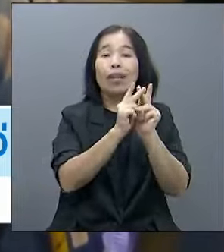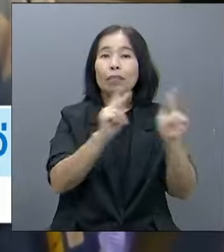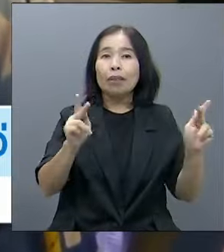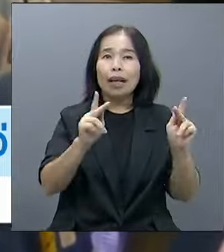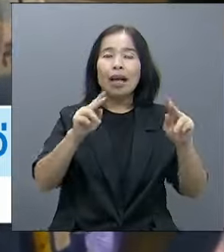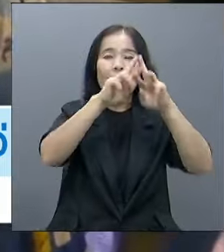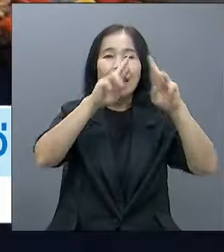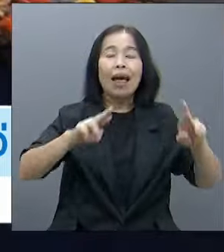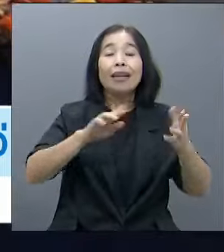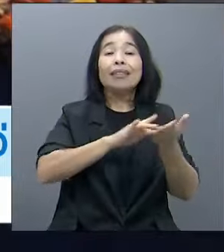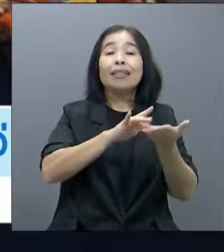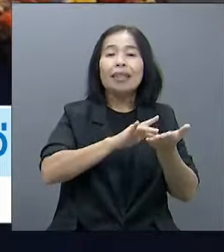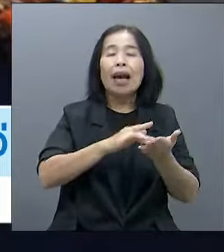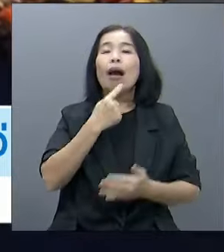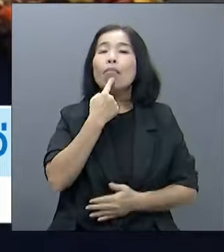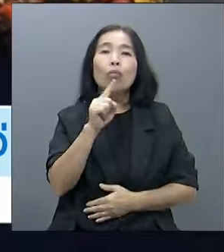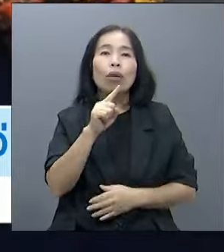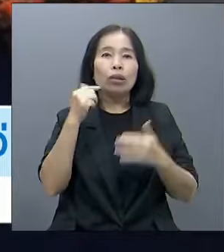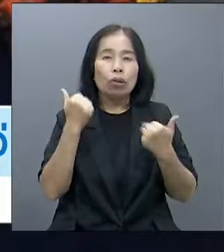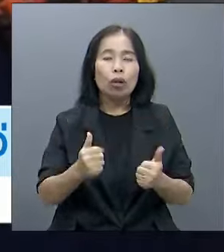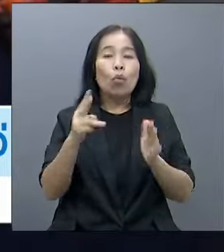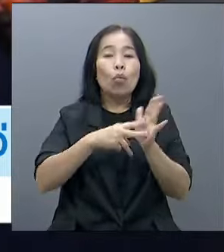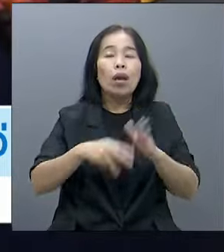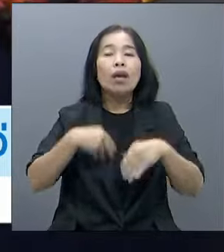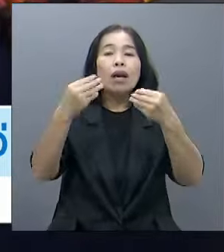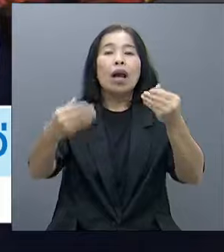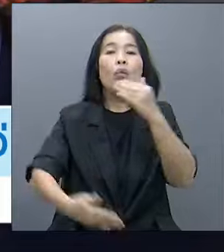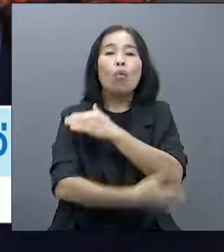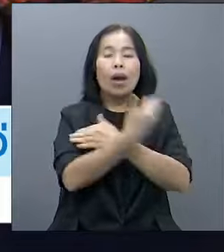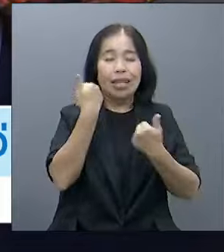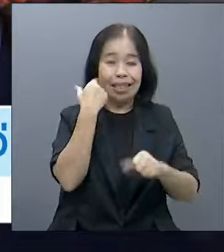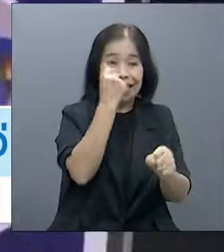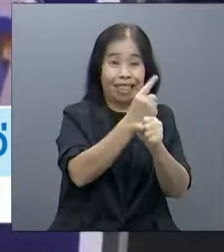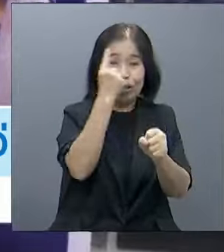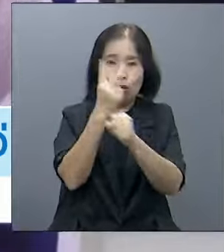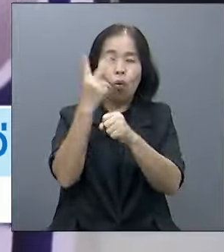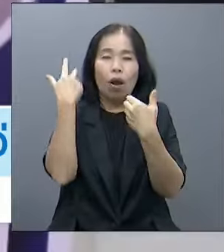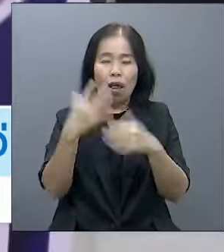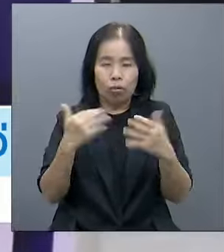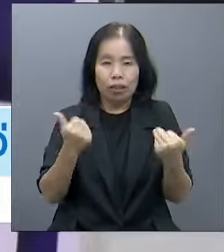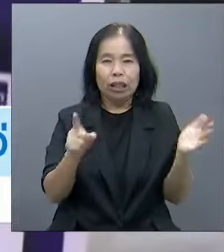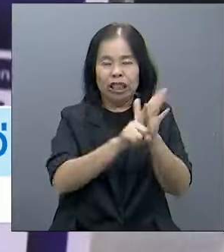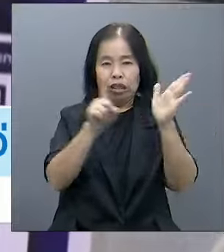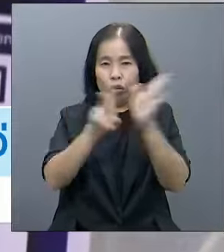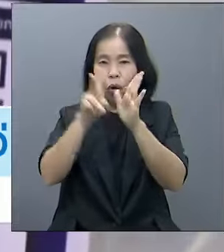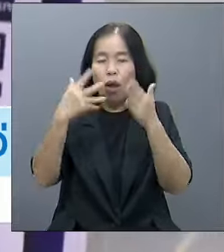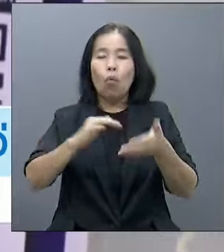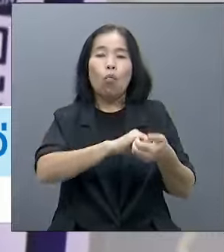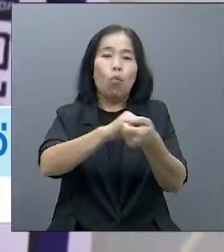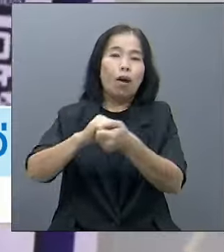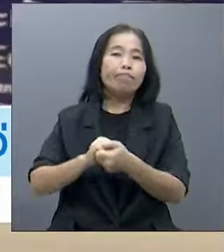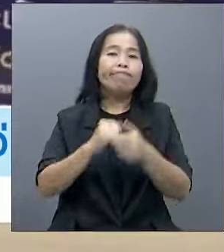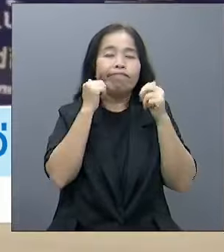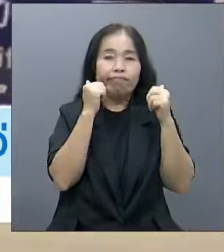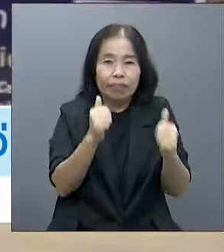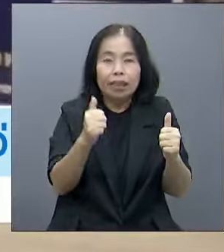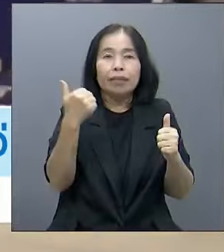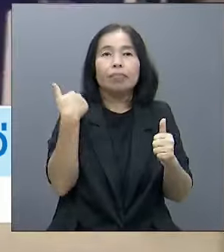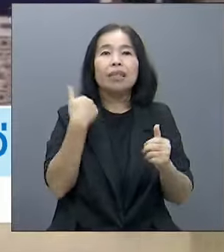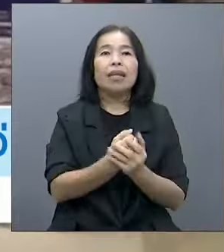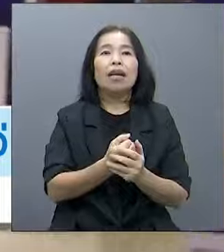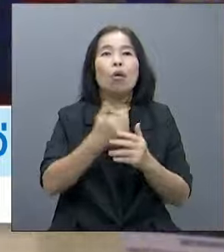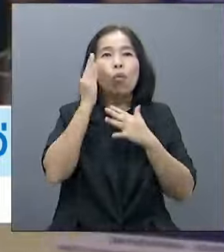งเทพก็กล่าวครับว่างานวิ่งให้โอกาสปีนี้เป็นปีที่2แล้วครับแล้วก็ได้รับความร่วมมือเป็นอย่างดีจากหลายภาคส่วนหลายหน่วยงานรวมถึงได้รับ